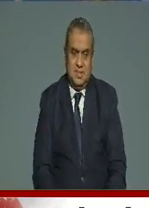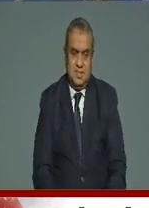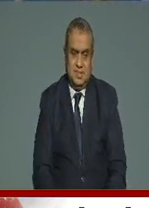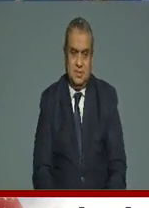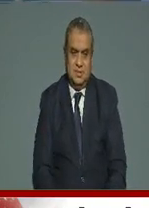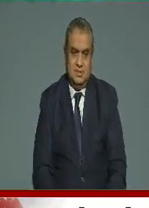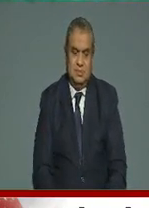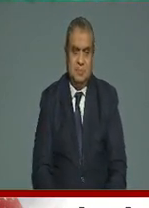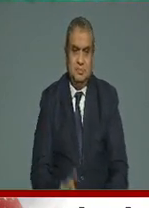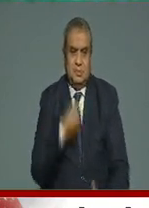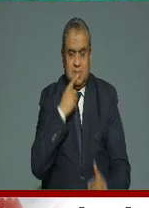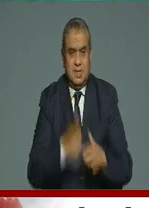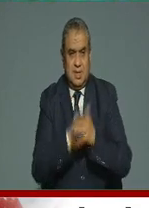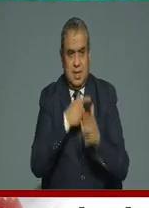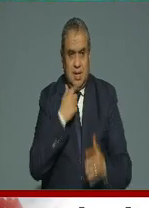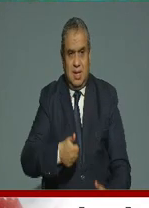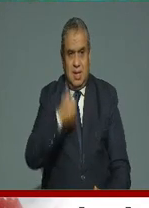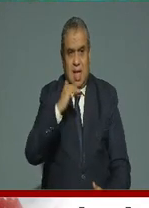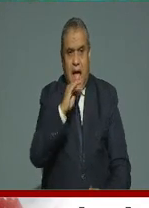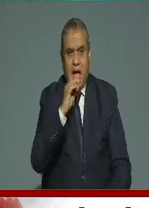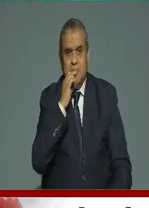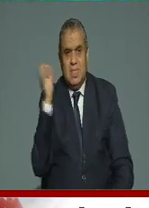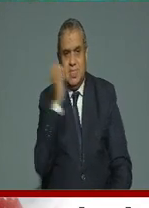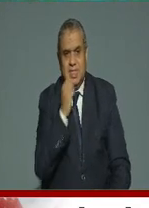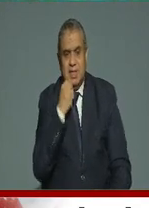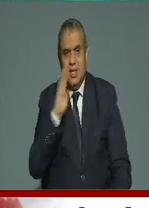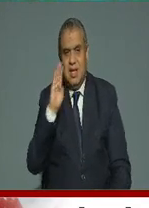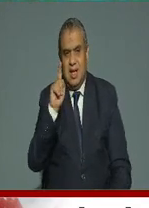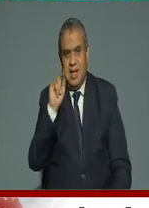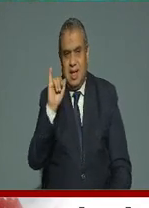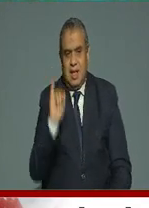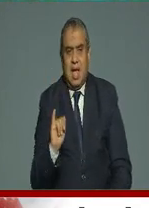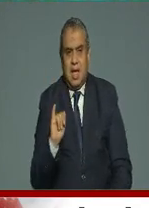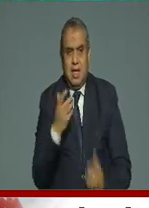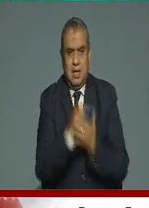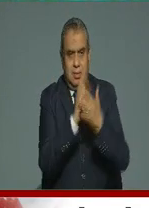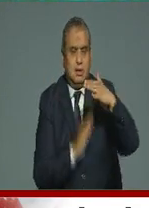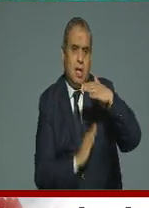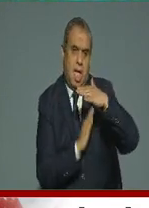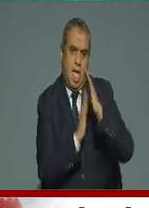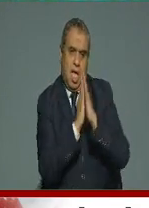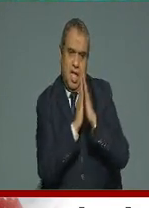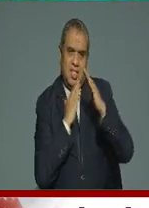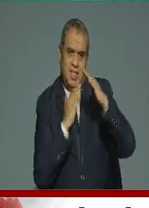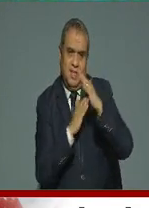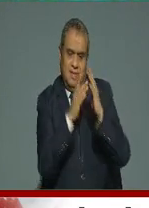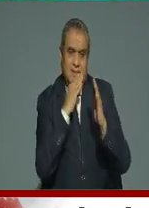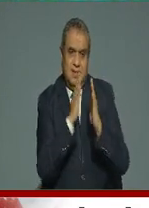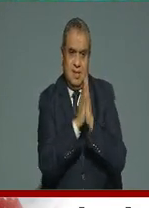ده رايي يا احمد. ده رايي يا كريم. لا طب خلاص، انا اسف يا احمد، هنخلي نانسي